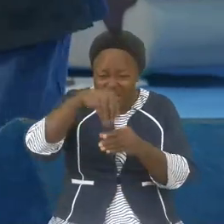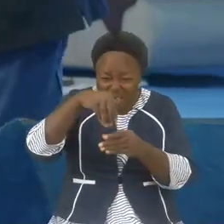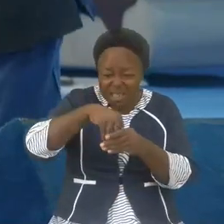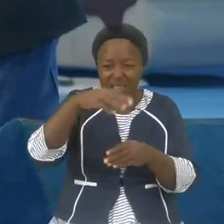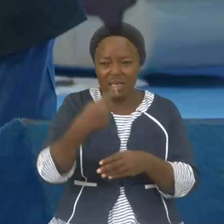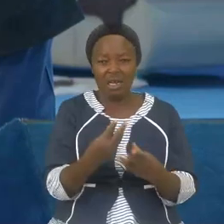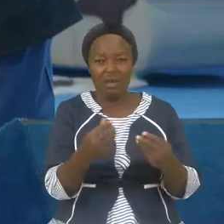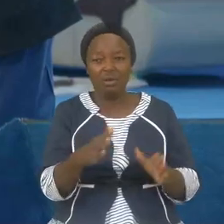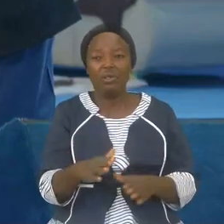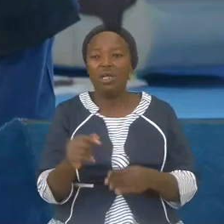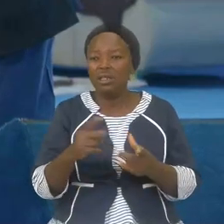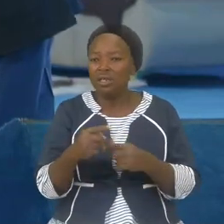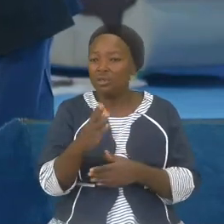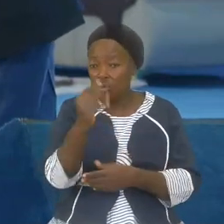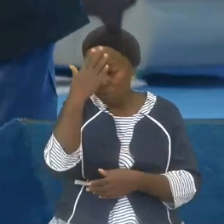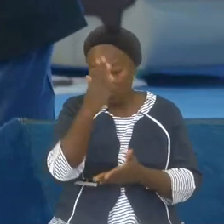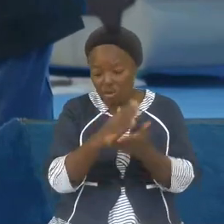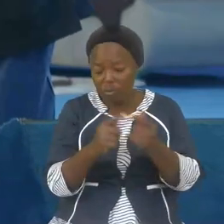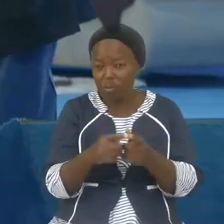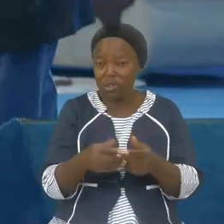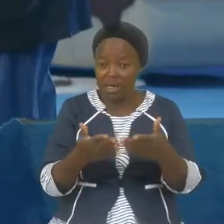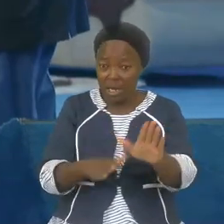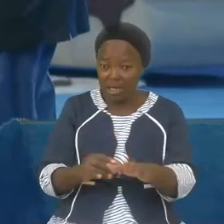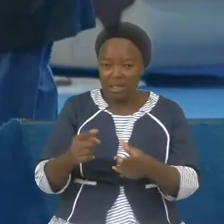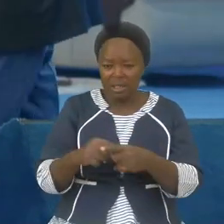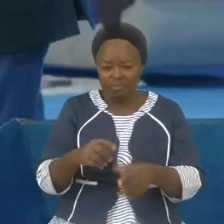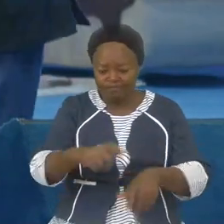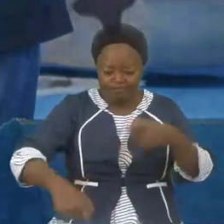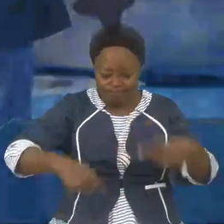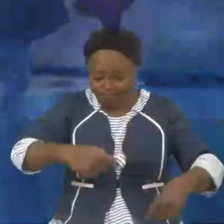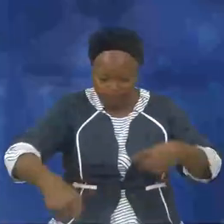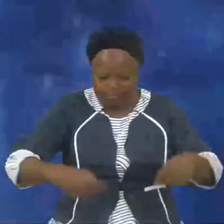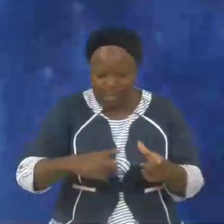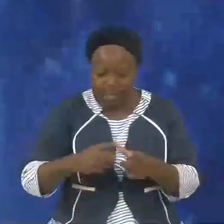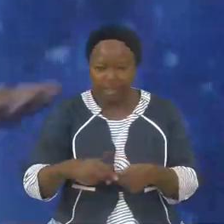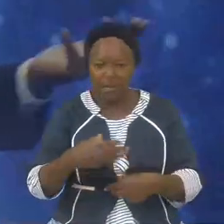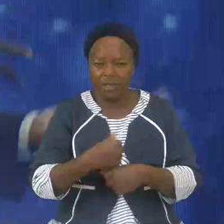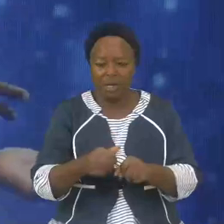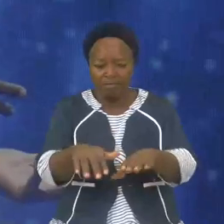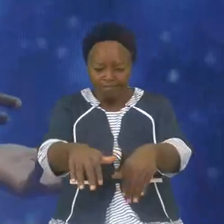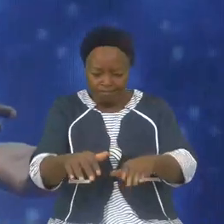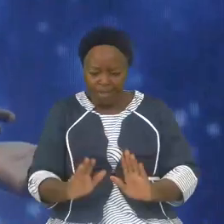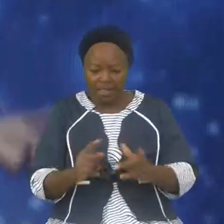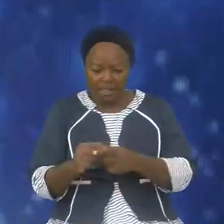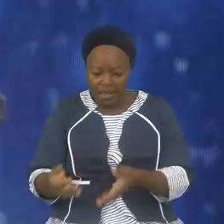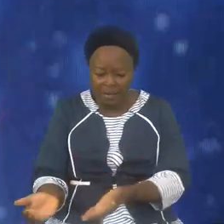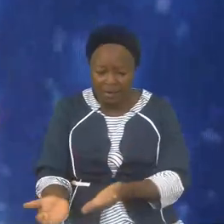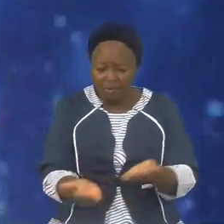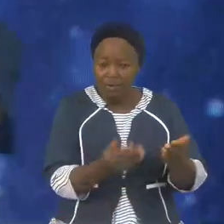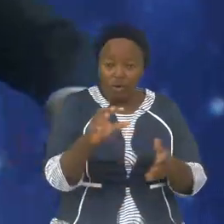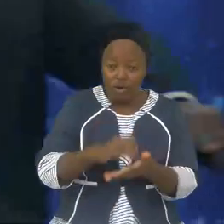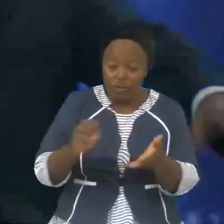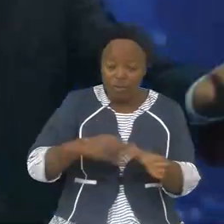Quelqu'un meurt. Et puis, on creuse un fossé. Et puis, on fait